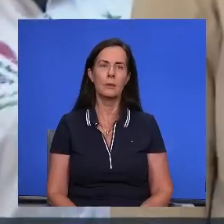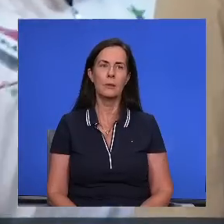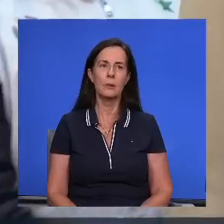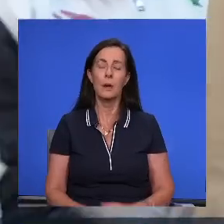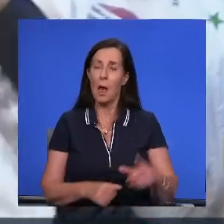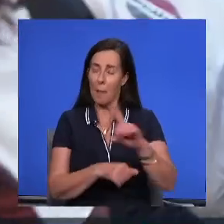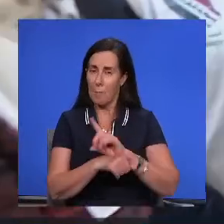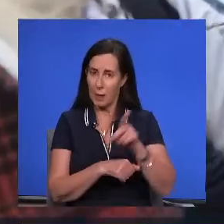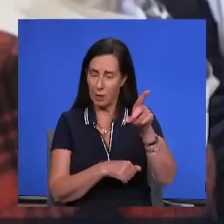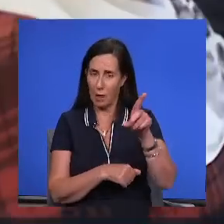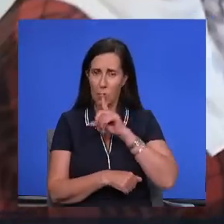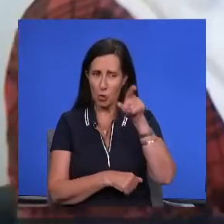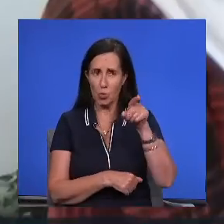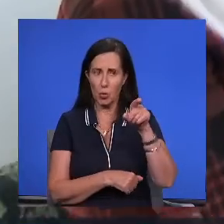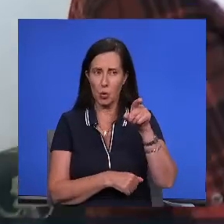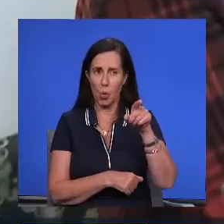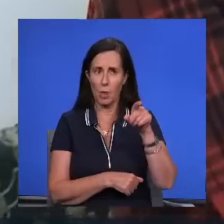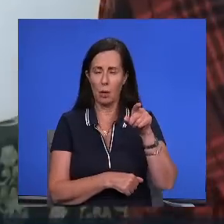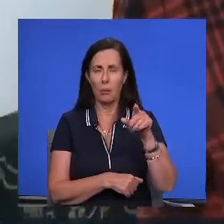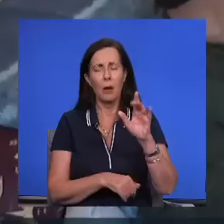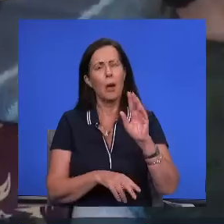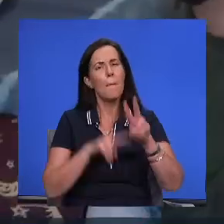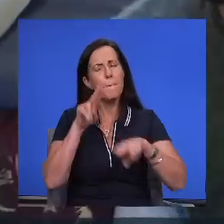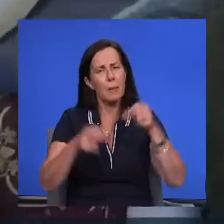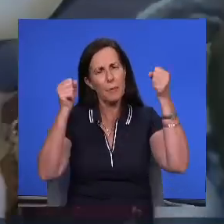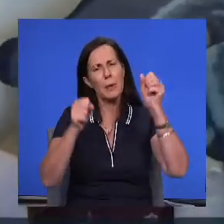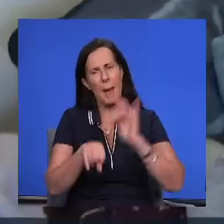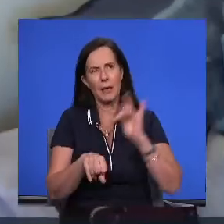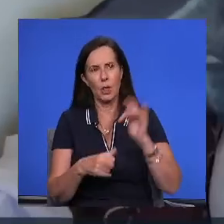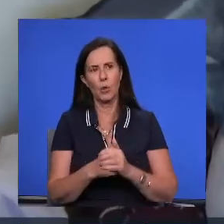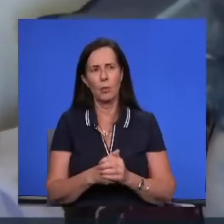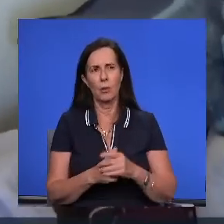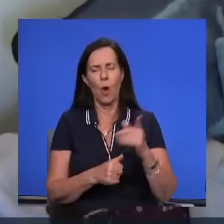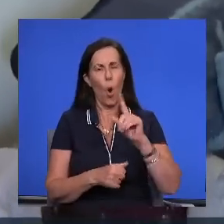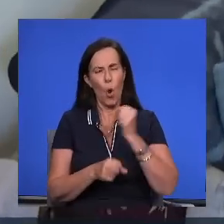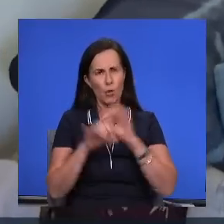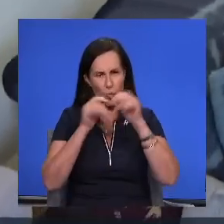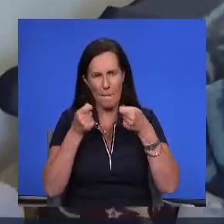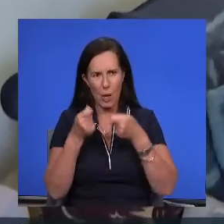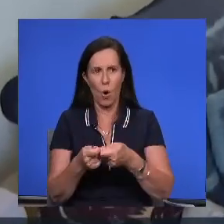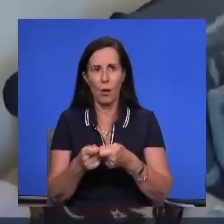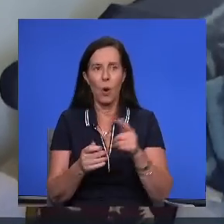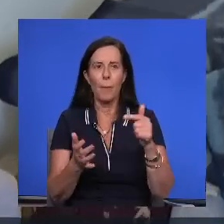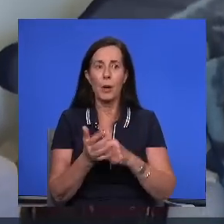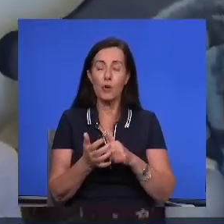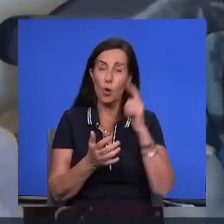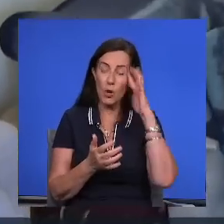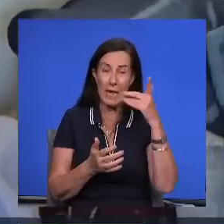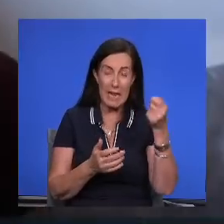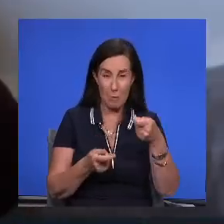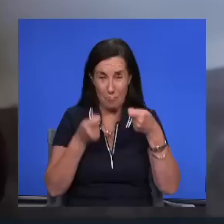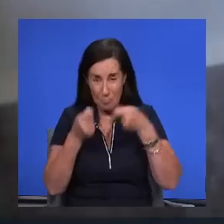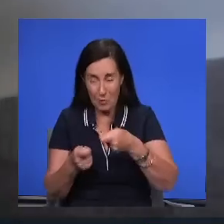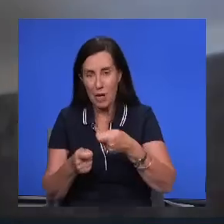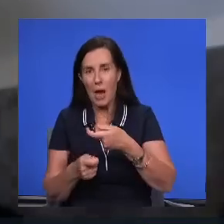בינתיים המשטר הסורי נוהג במחאה הזאת בכפפות של משי, ואינו מדכא אותה בכוח, אולי מתוך מחשבה שזה רק יעצים